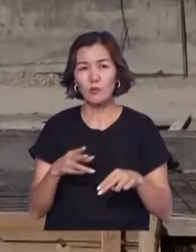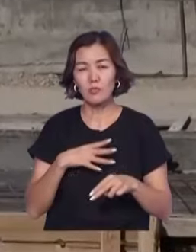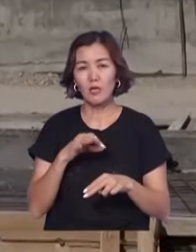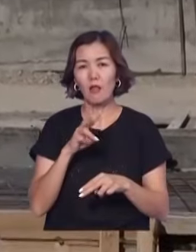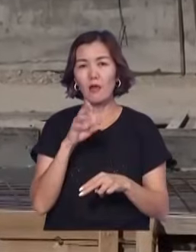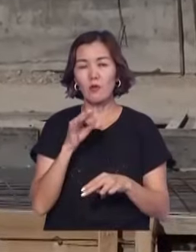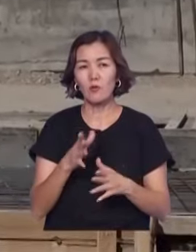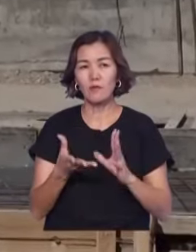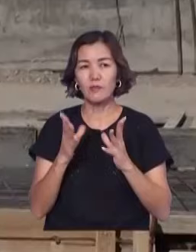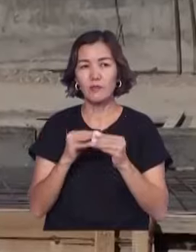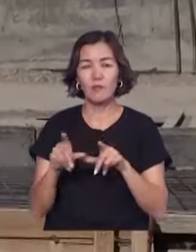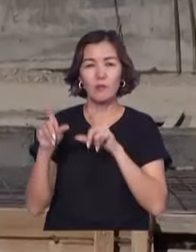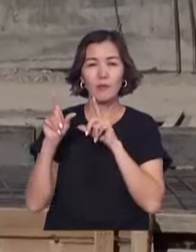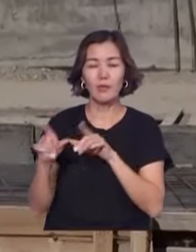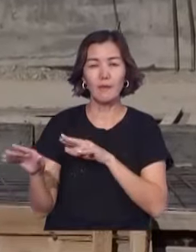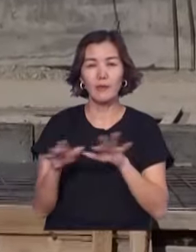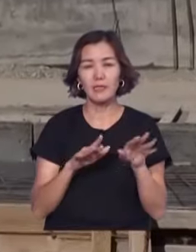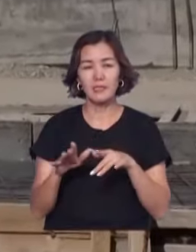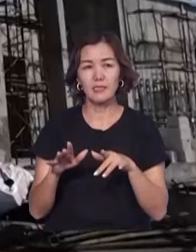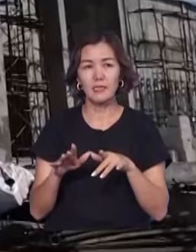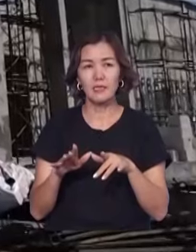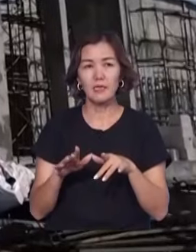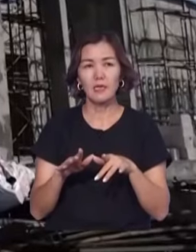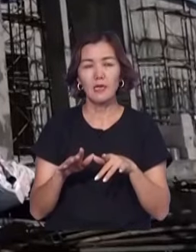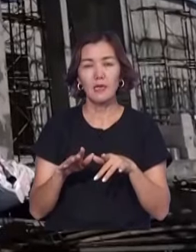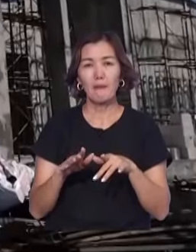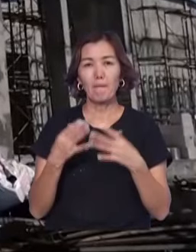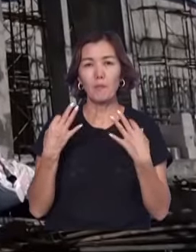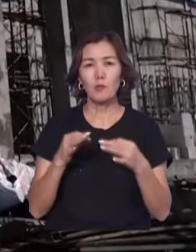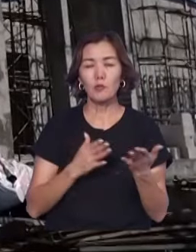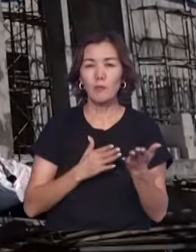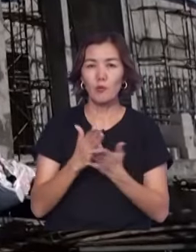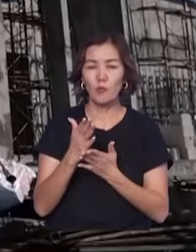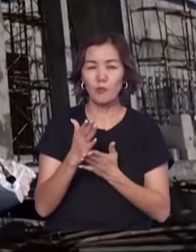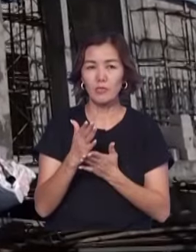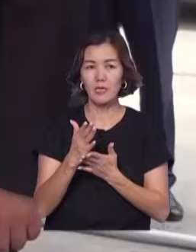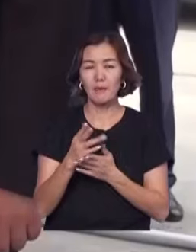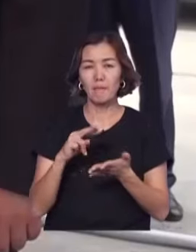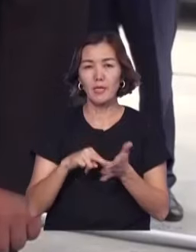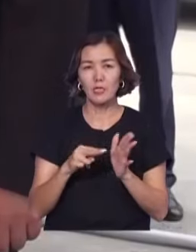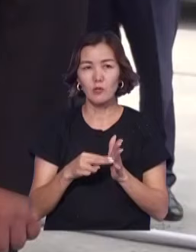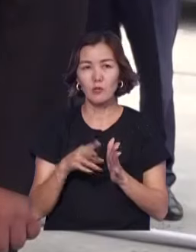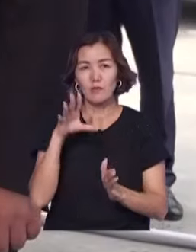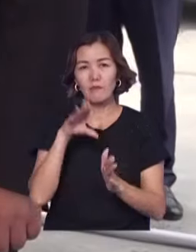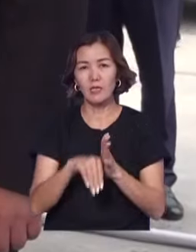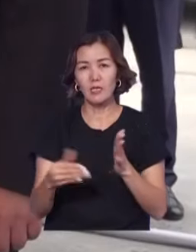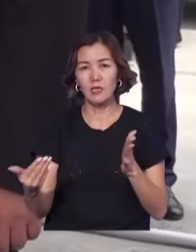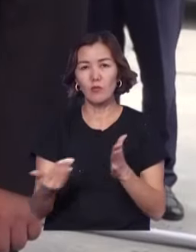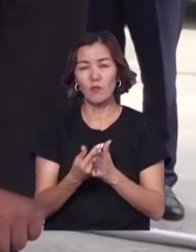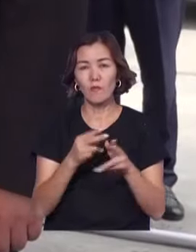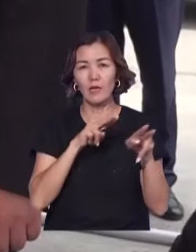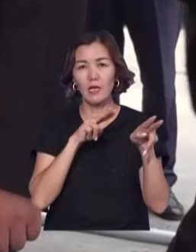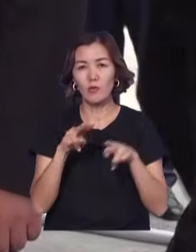схему перемещения грузов и процессы модернизации пункта пропуска. В рамках модернизации планируется внедрение технологии